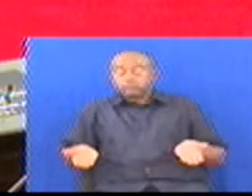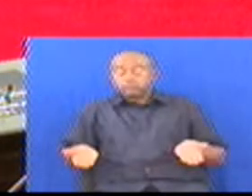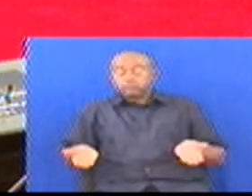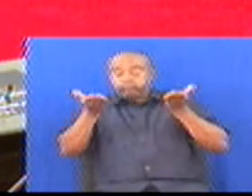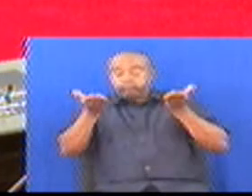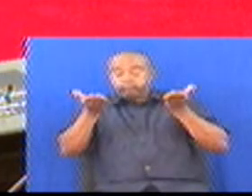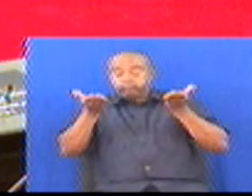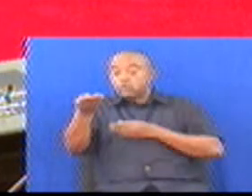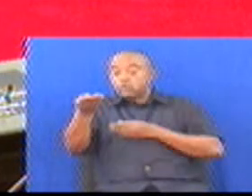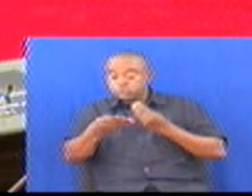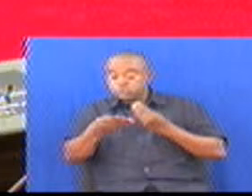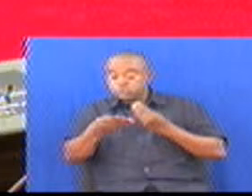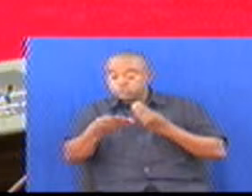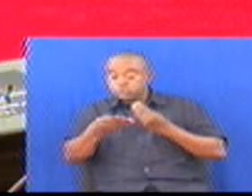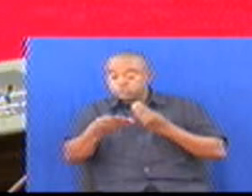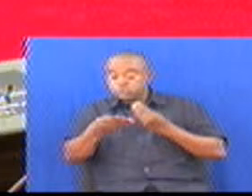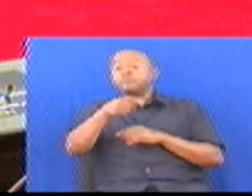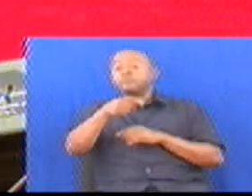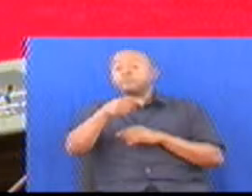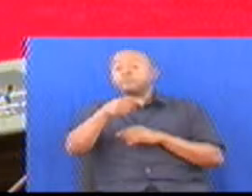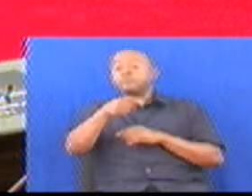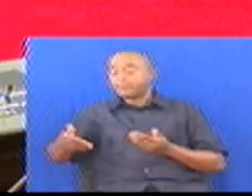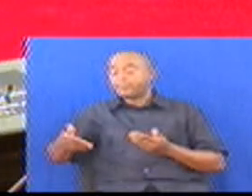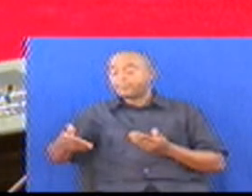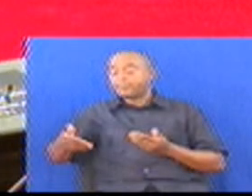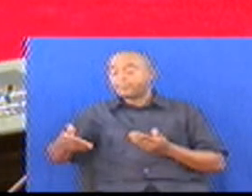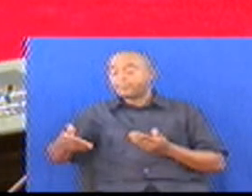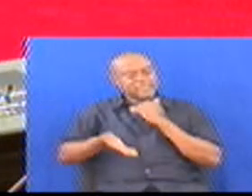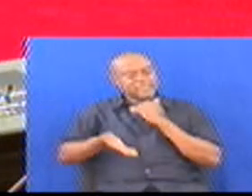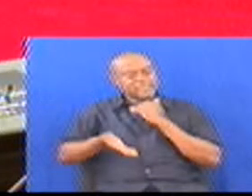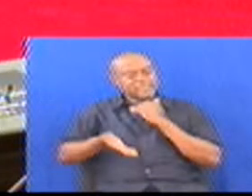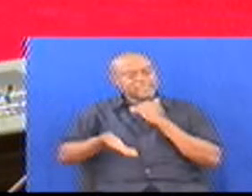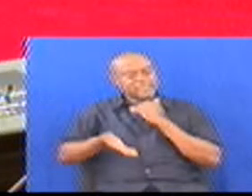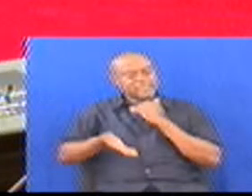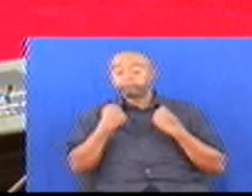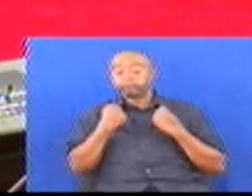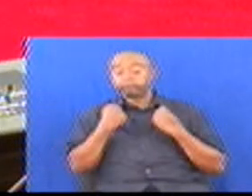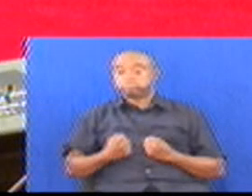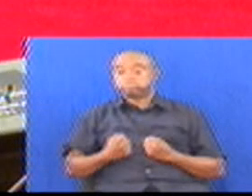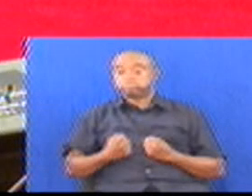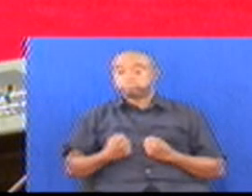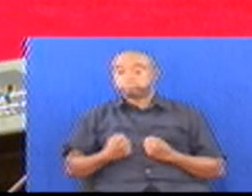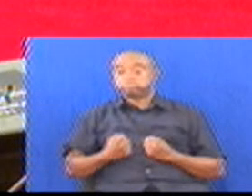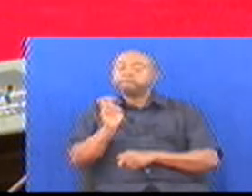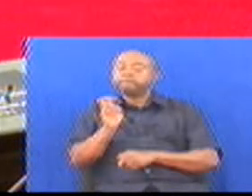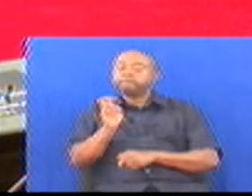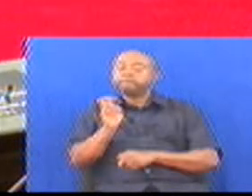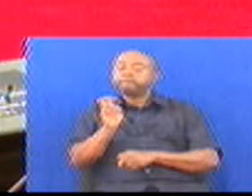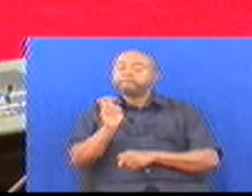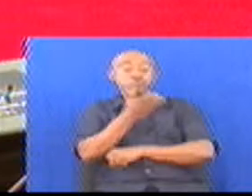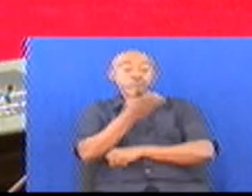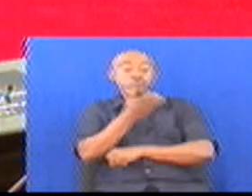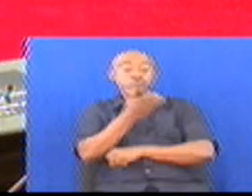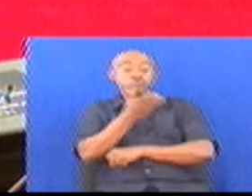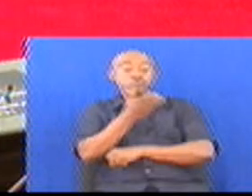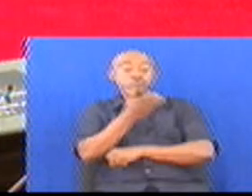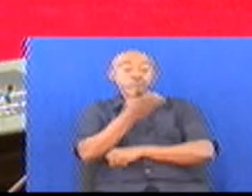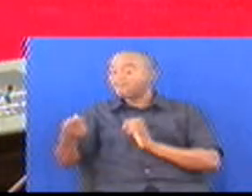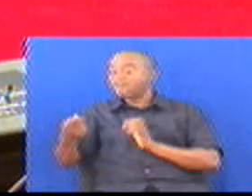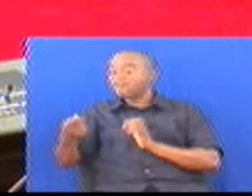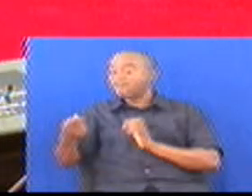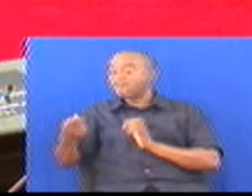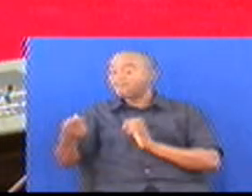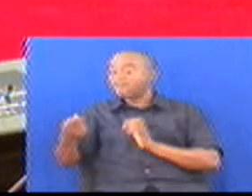ya watu, serikali imechukua hatua madhubuti katika kuboresha upatikanaji wa huduma za jamii kwa wananchi, zikiwemo